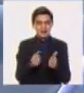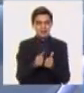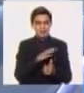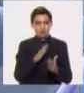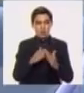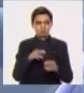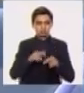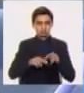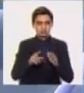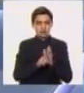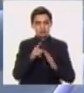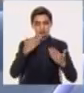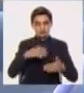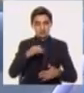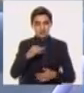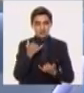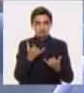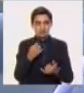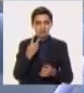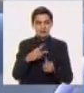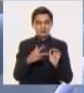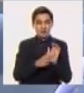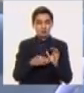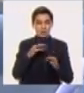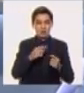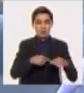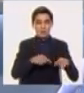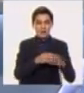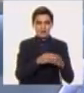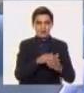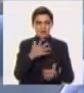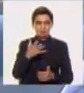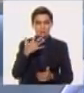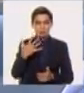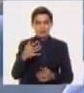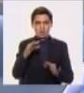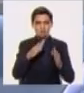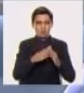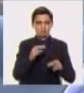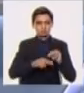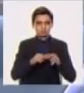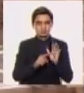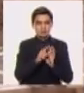құрылысы жандана бастапты. Қазір 28 мердігер компания тура 505 баспана көтеріп жатыр.